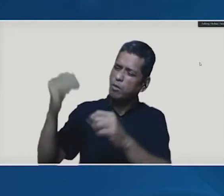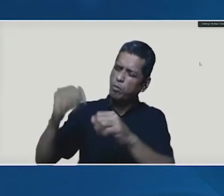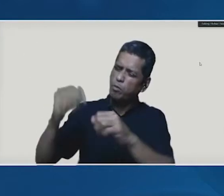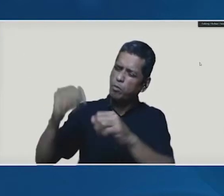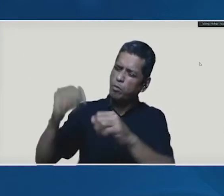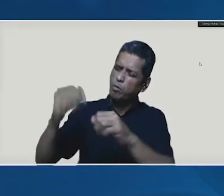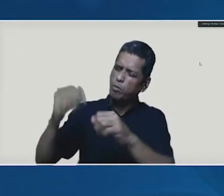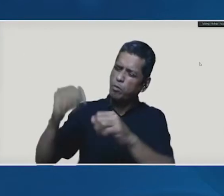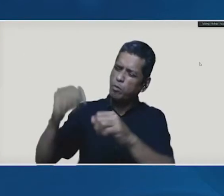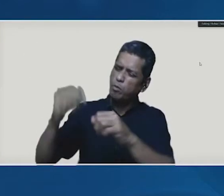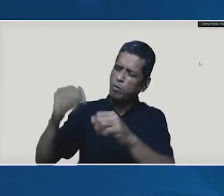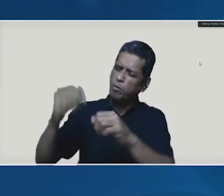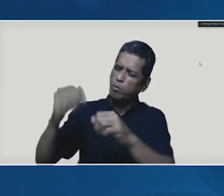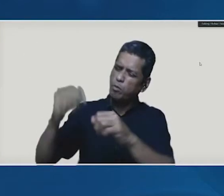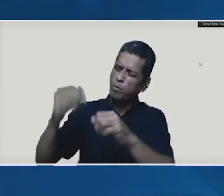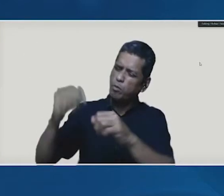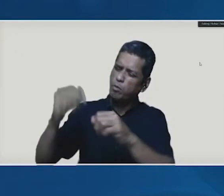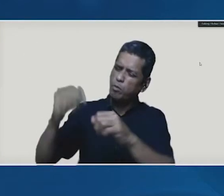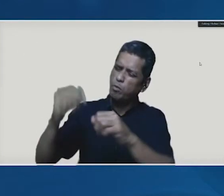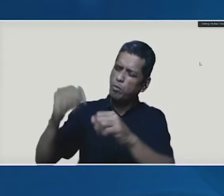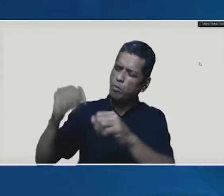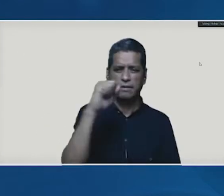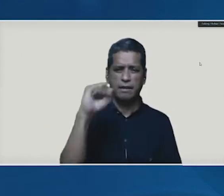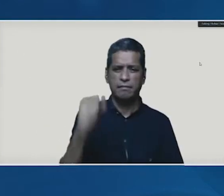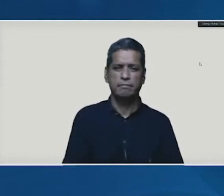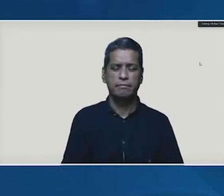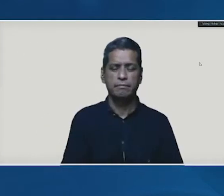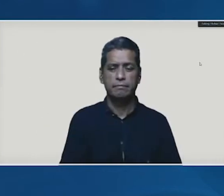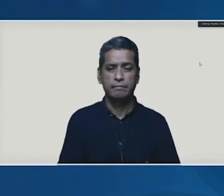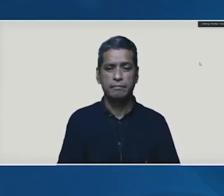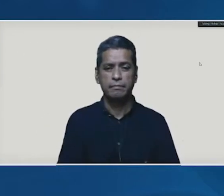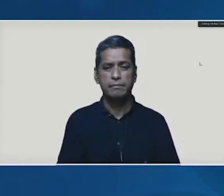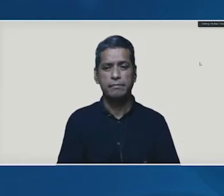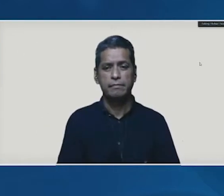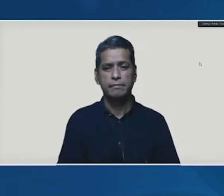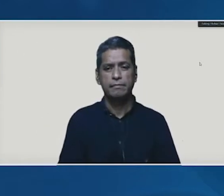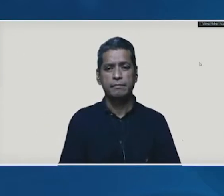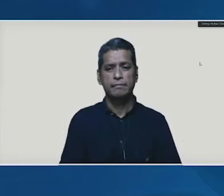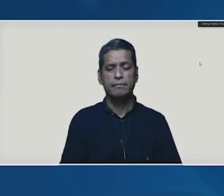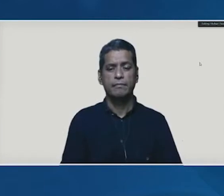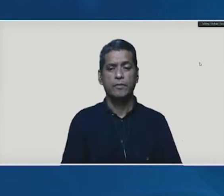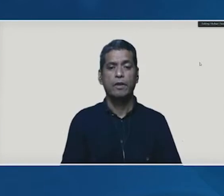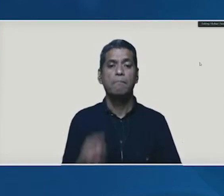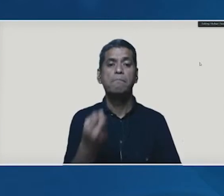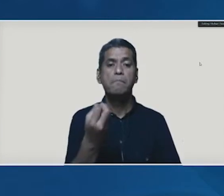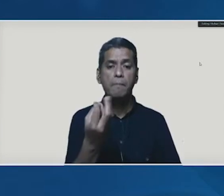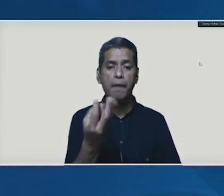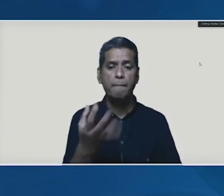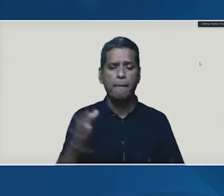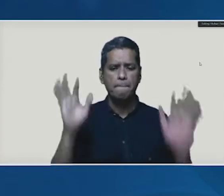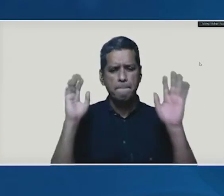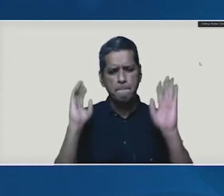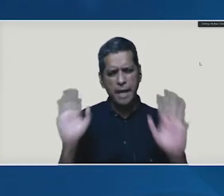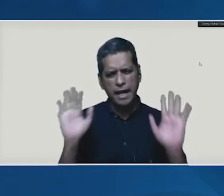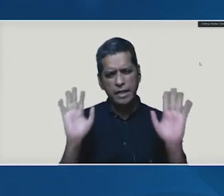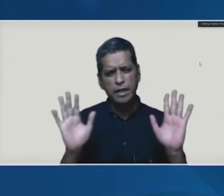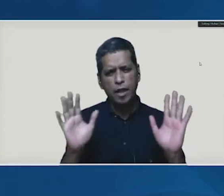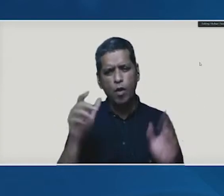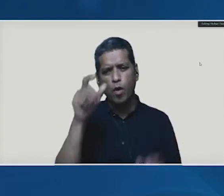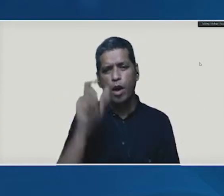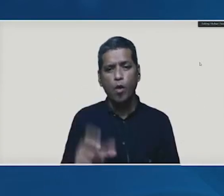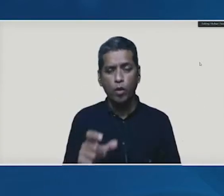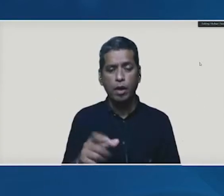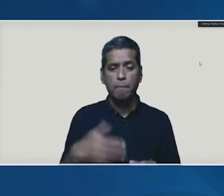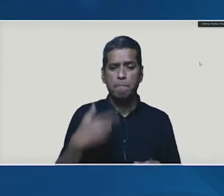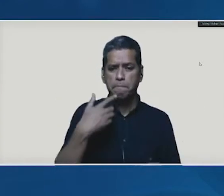semboyan daripada ataupun sila pertama negara kita ini tapi berat tak banyak orang yang memiliki kontak